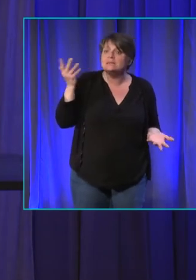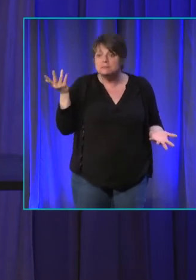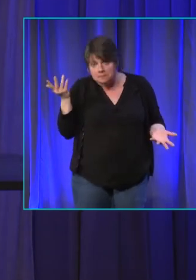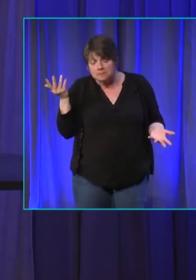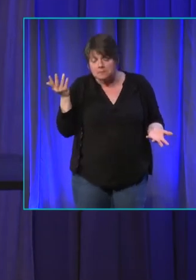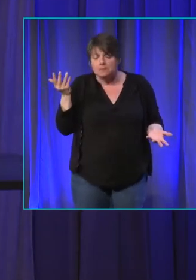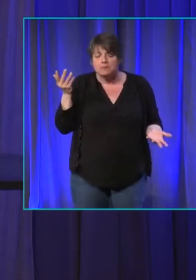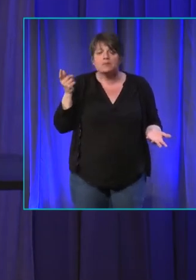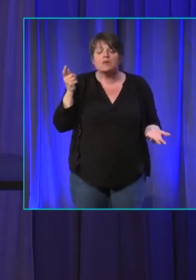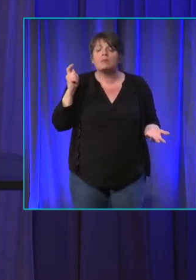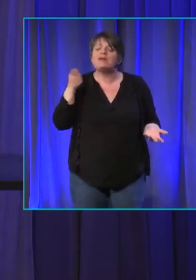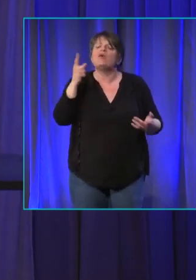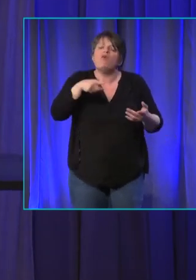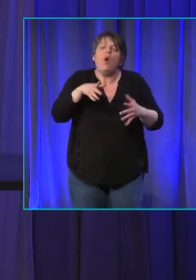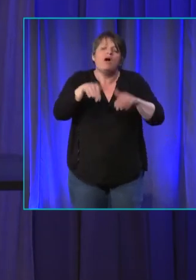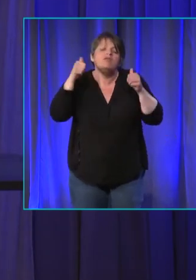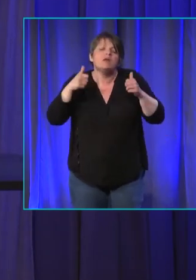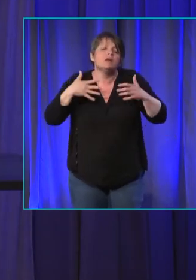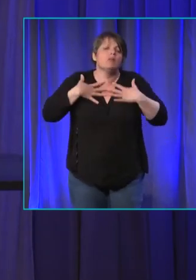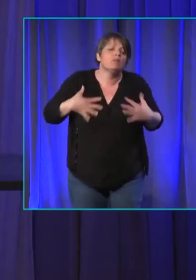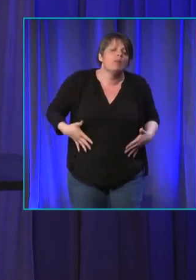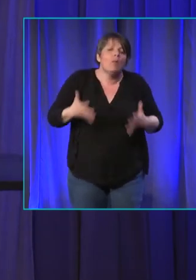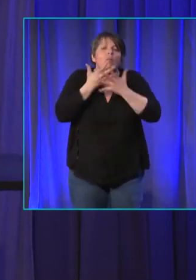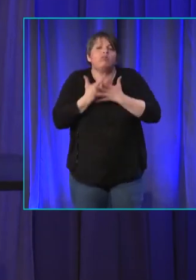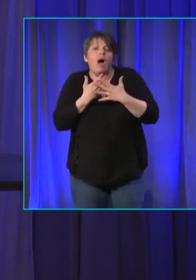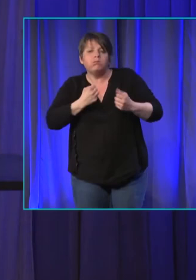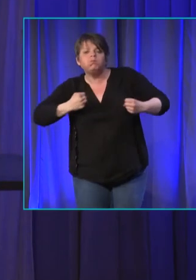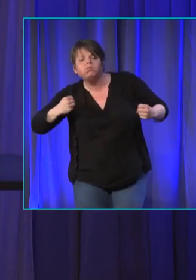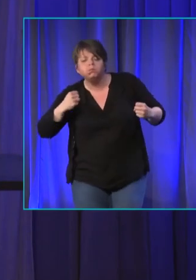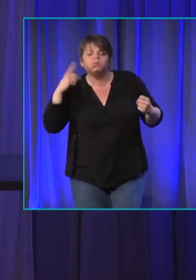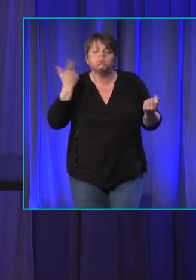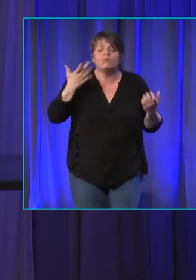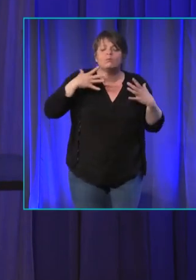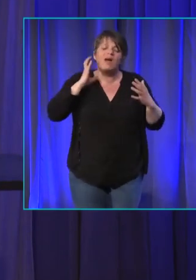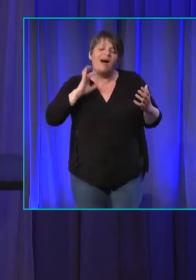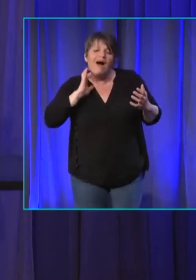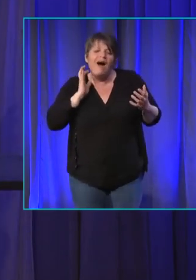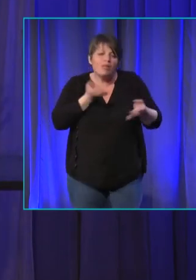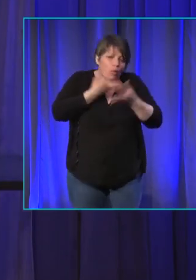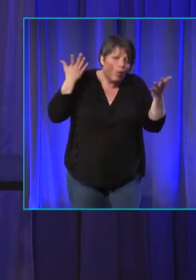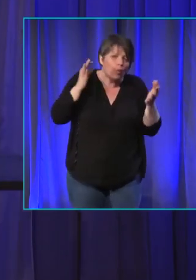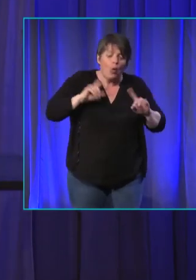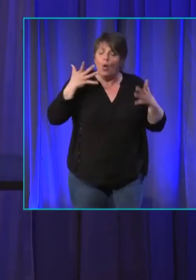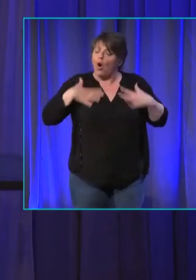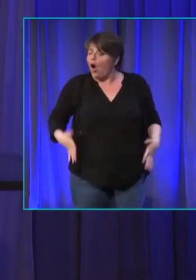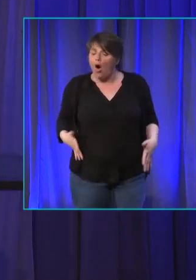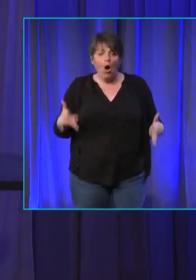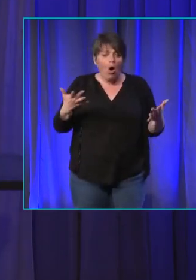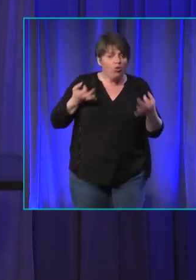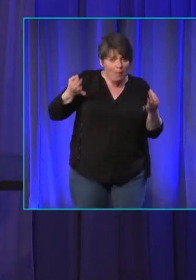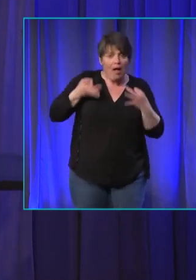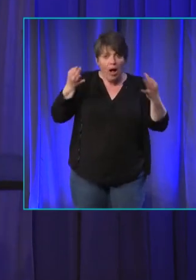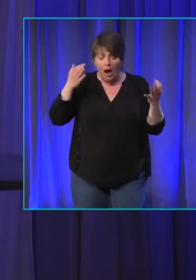Bien sûr, sans avoir de surcharge pondérale, sans avoir d'excès de masse grasse. Voilà, sur un corps normal, voilà,